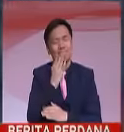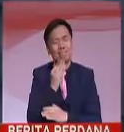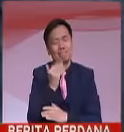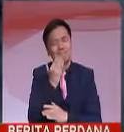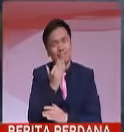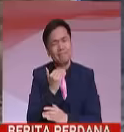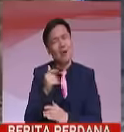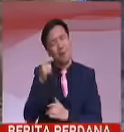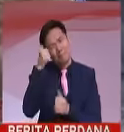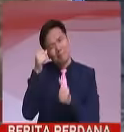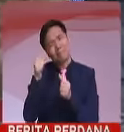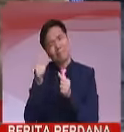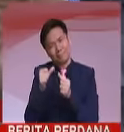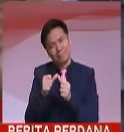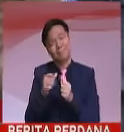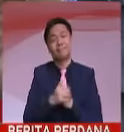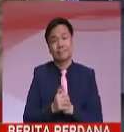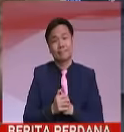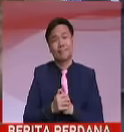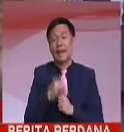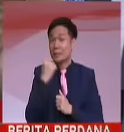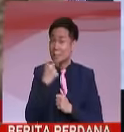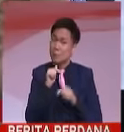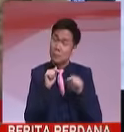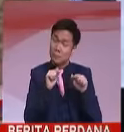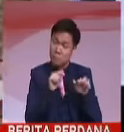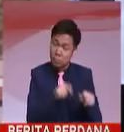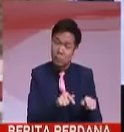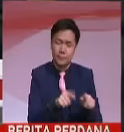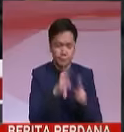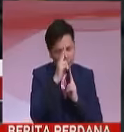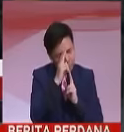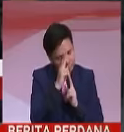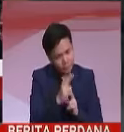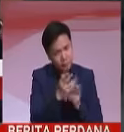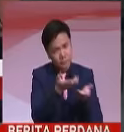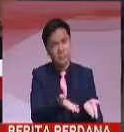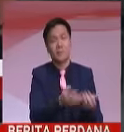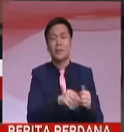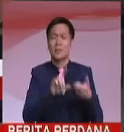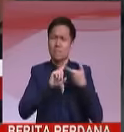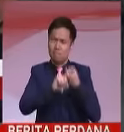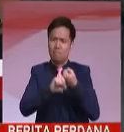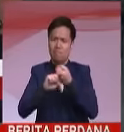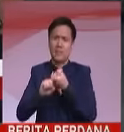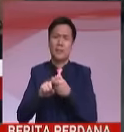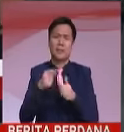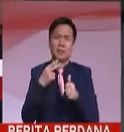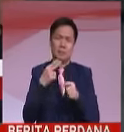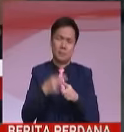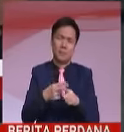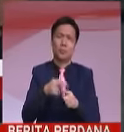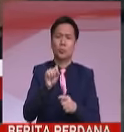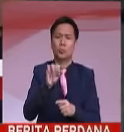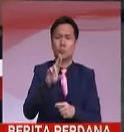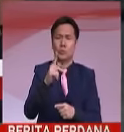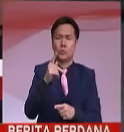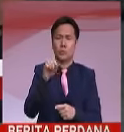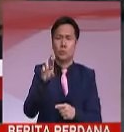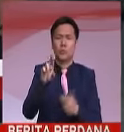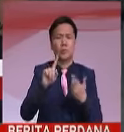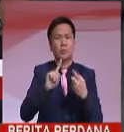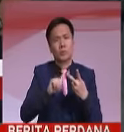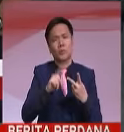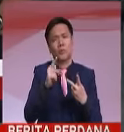di antara yang hadir memberikan penghormatan terakhir kepada Allah yarham yalah ragam terdekat seperti Datuk syukur Saleh kowe King